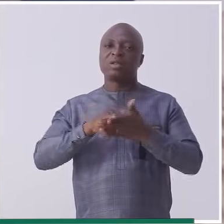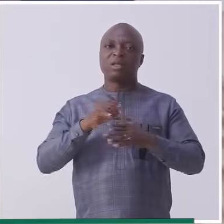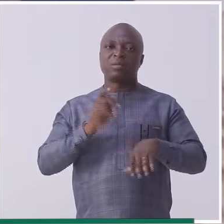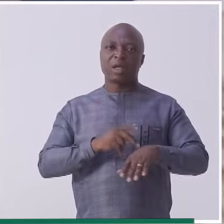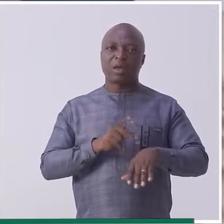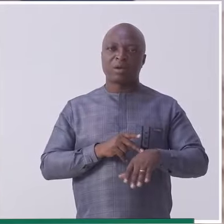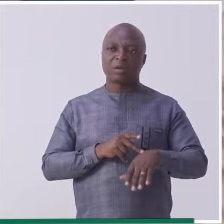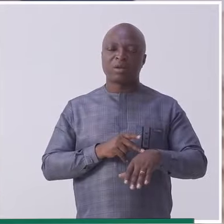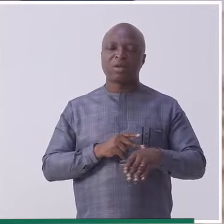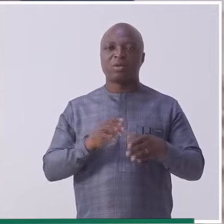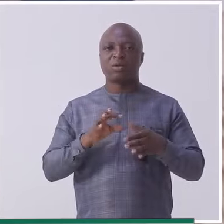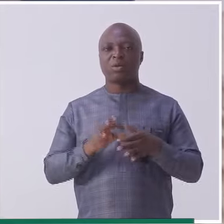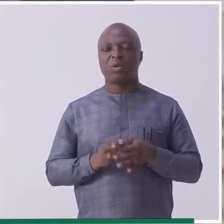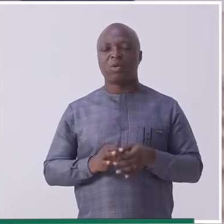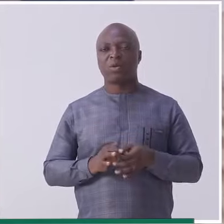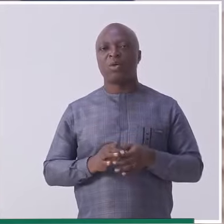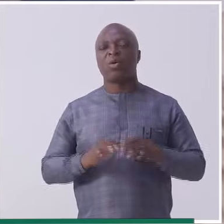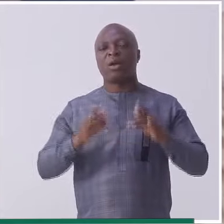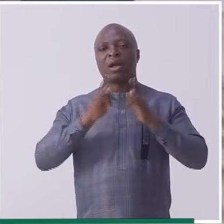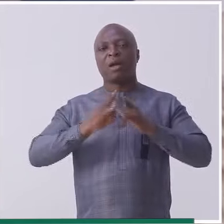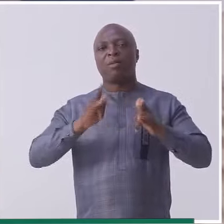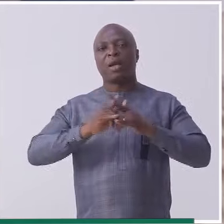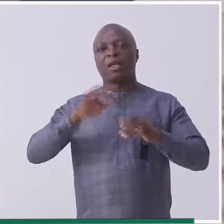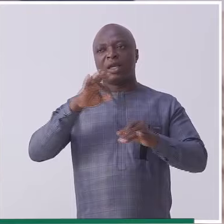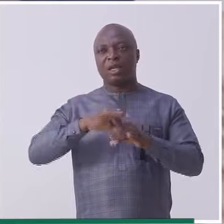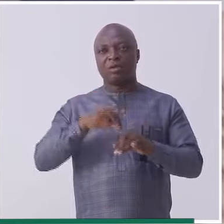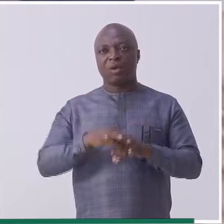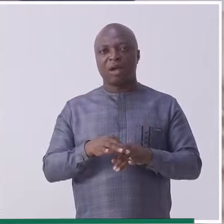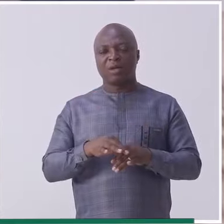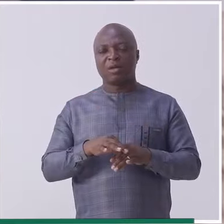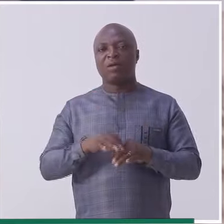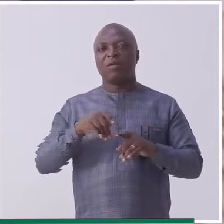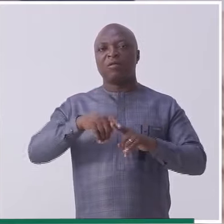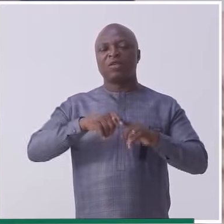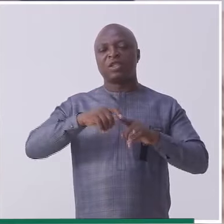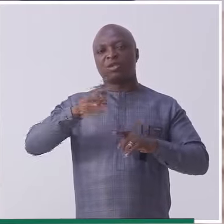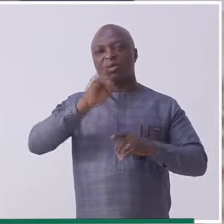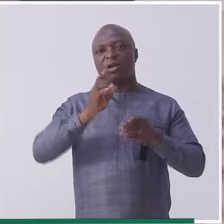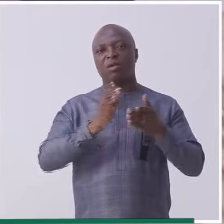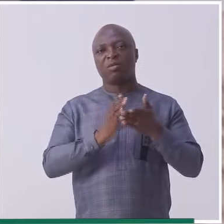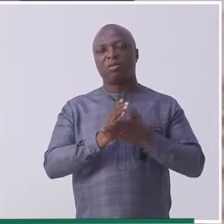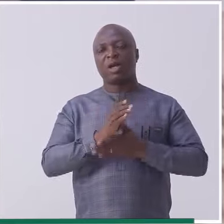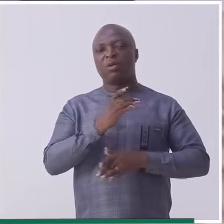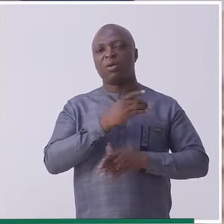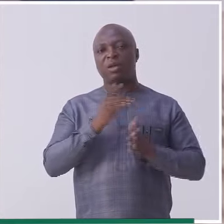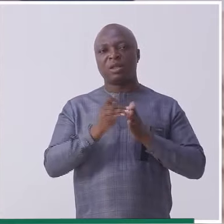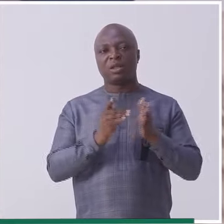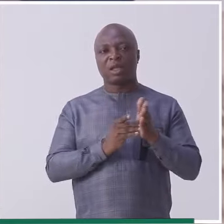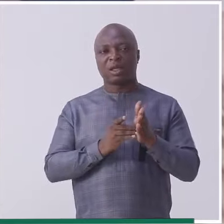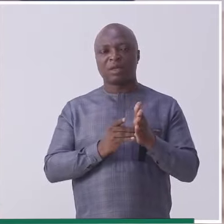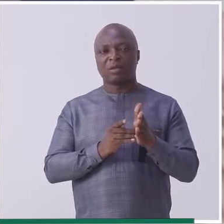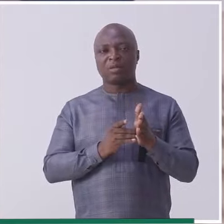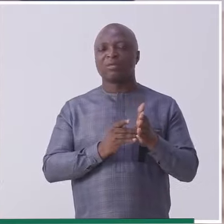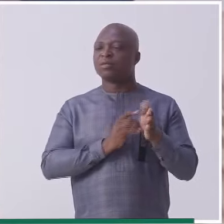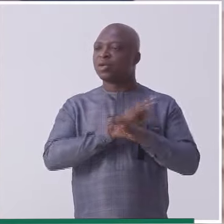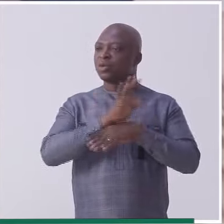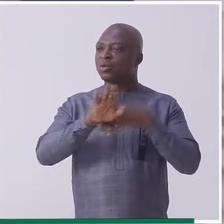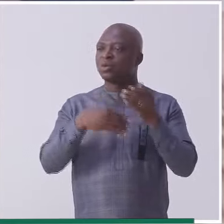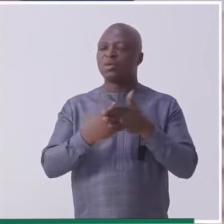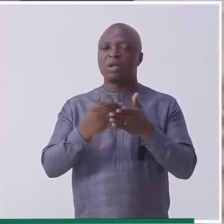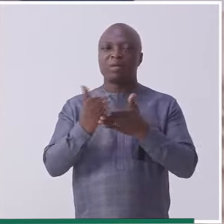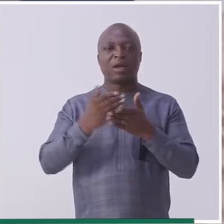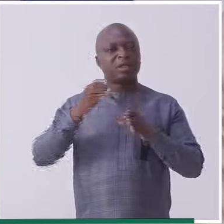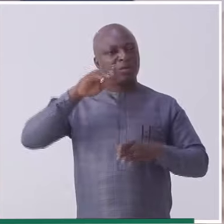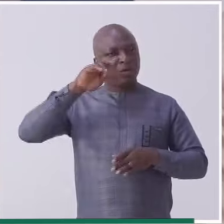période de campagne électorale, fixée donc par le décret en question, tous les